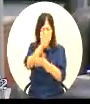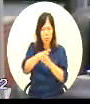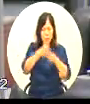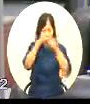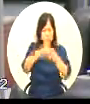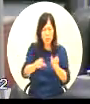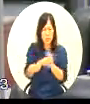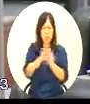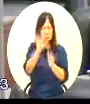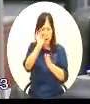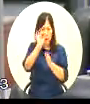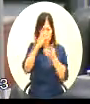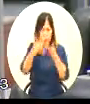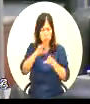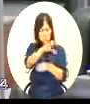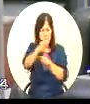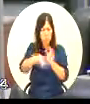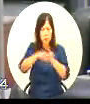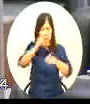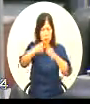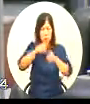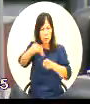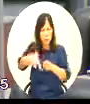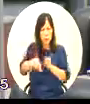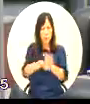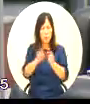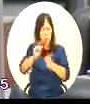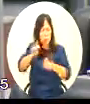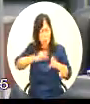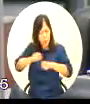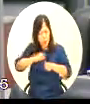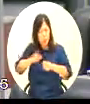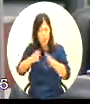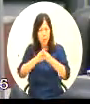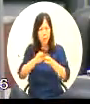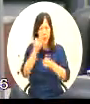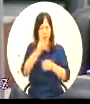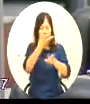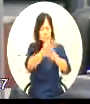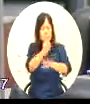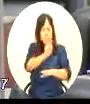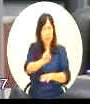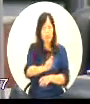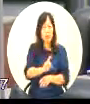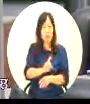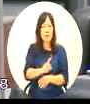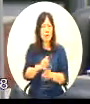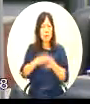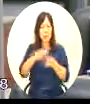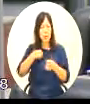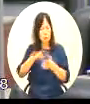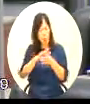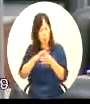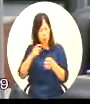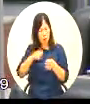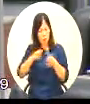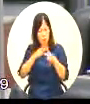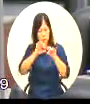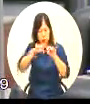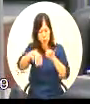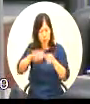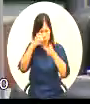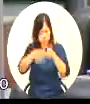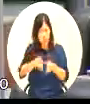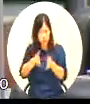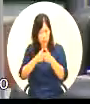这100多座的环保自行车站有什么样的规划，那都坐落在哪里，有没有本席关心的区域要增设的。好，